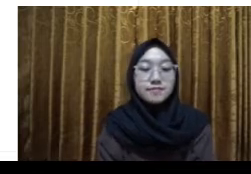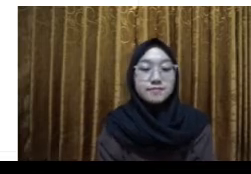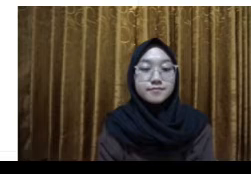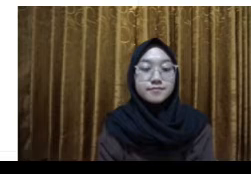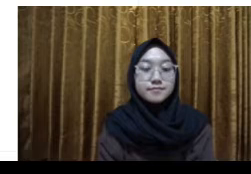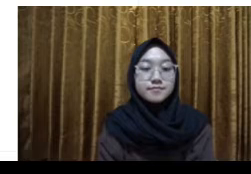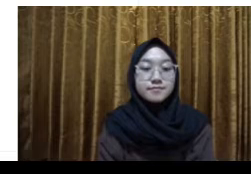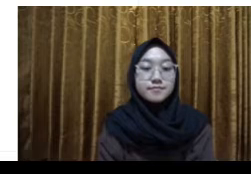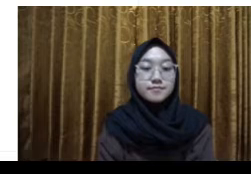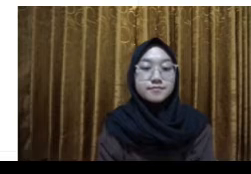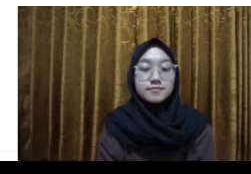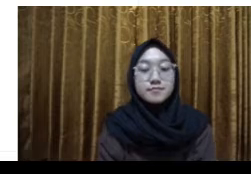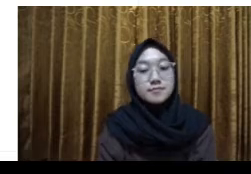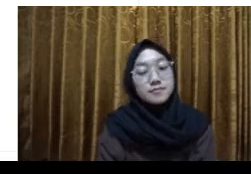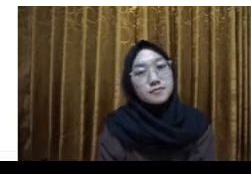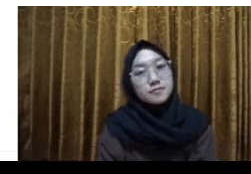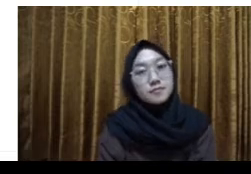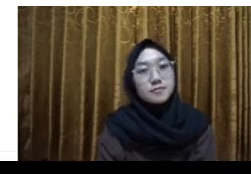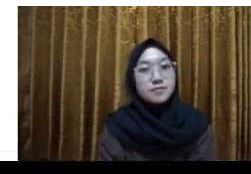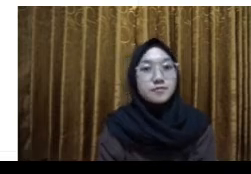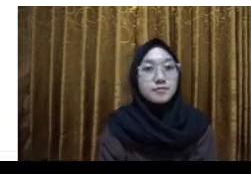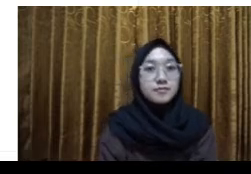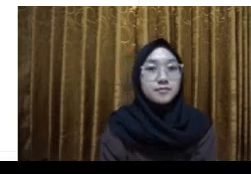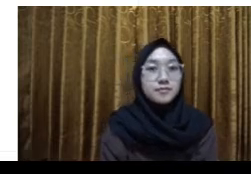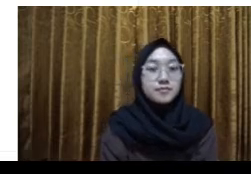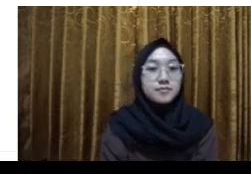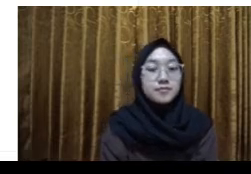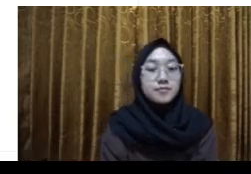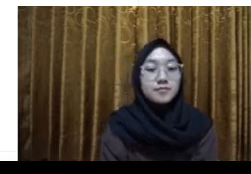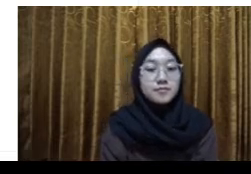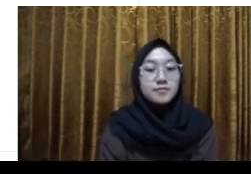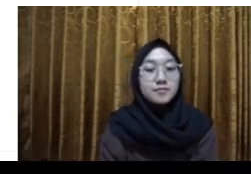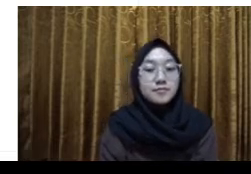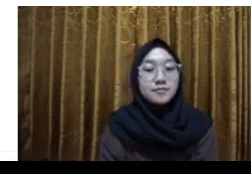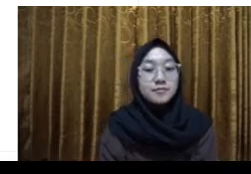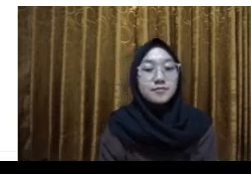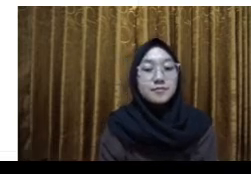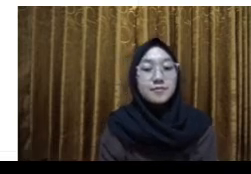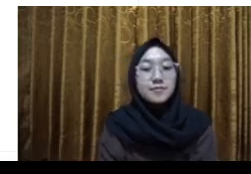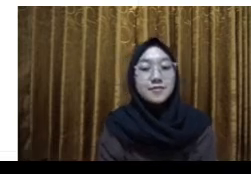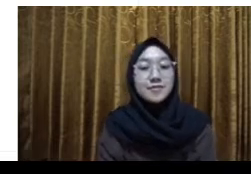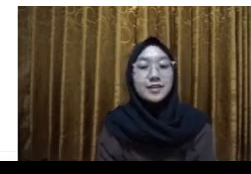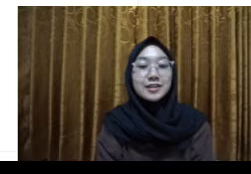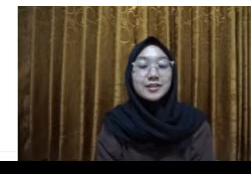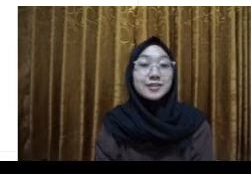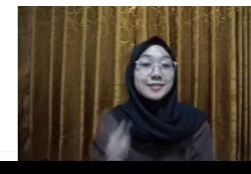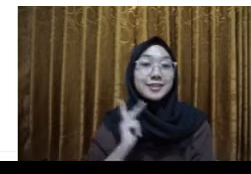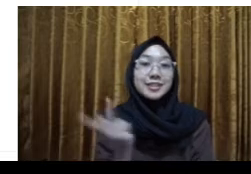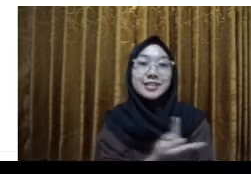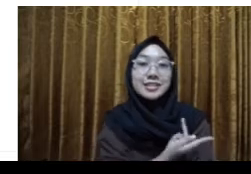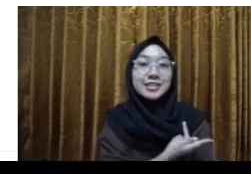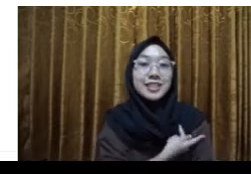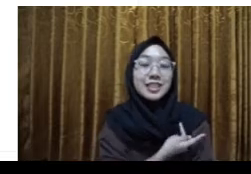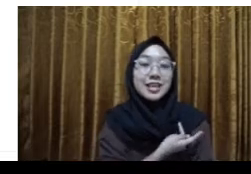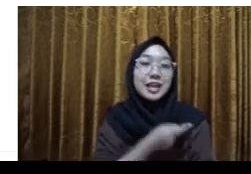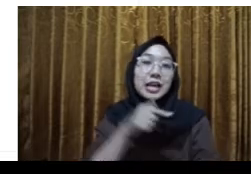S. Save as. Save as. Print alt. Save alt. Microsoft Word document edit multi-line page 1